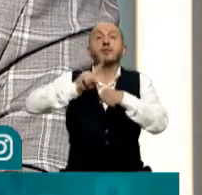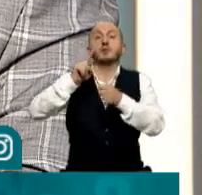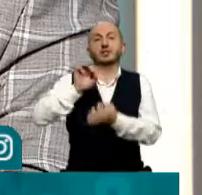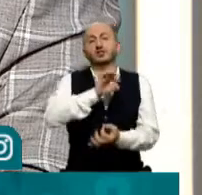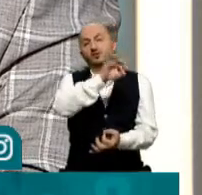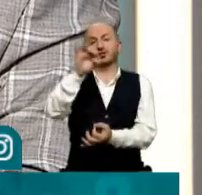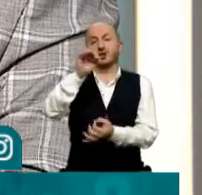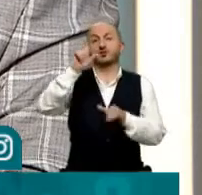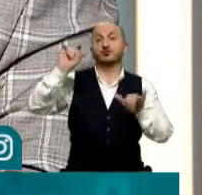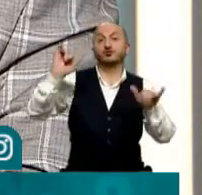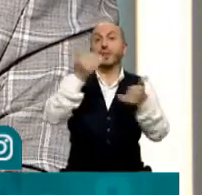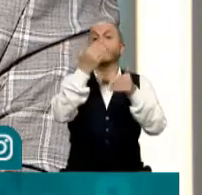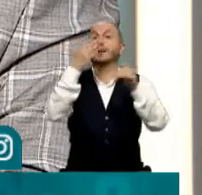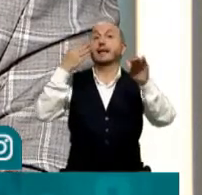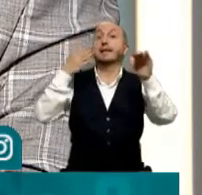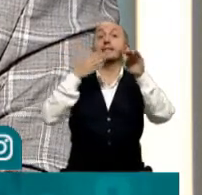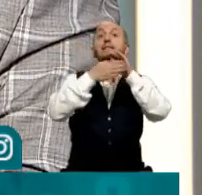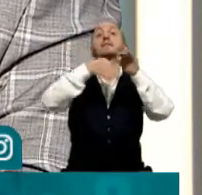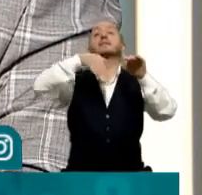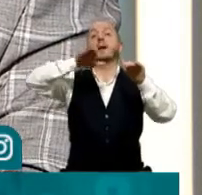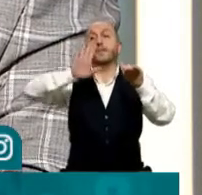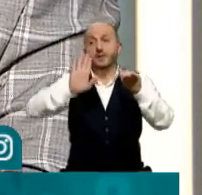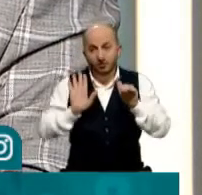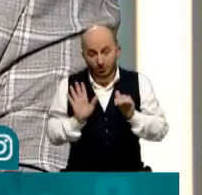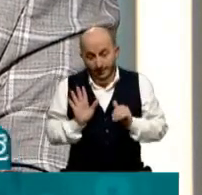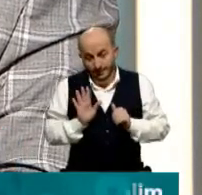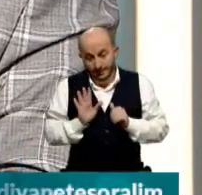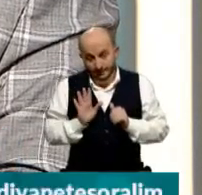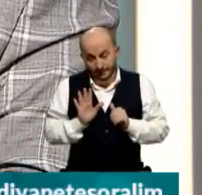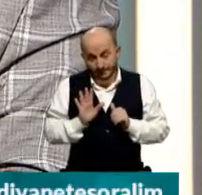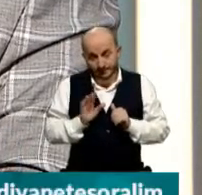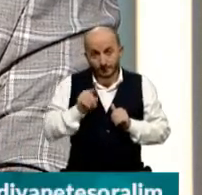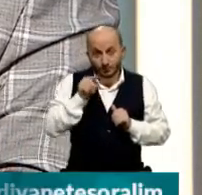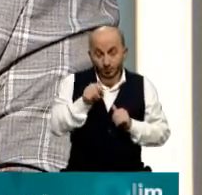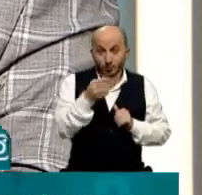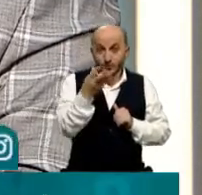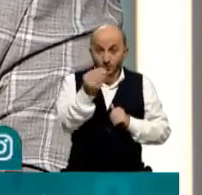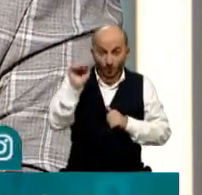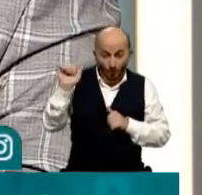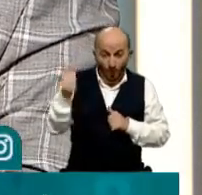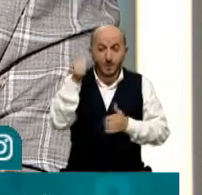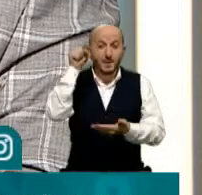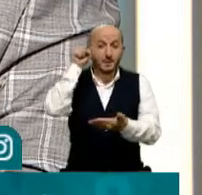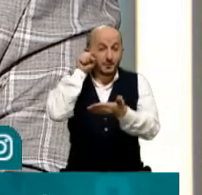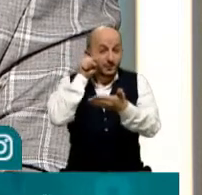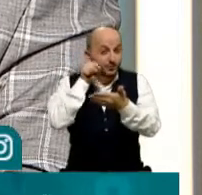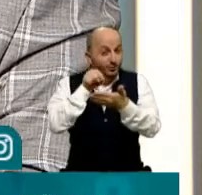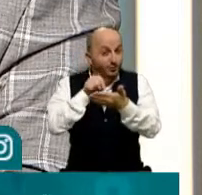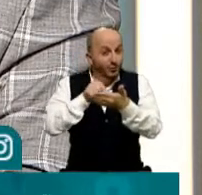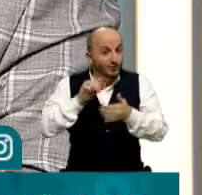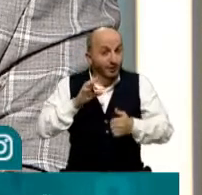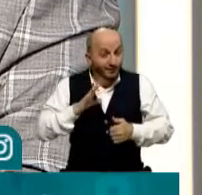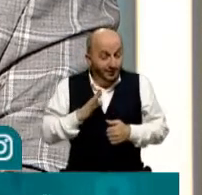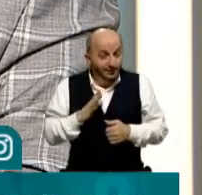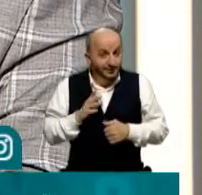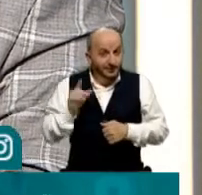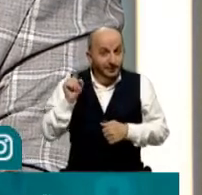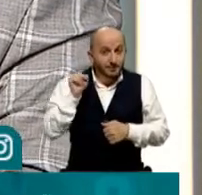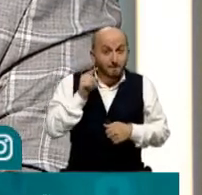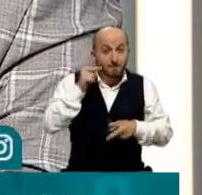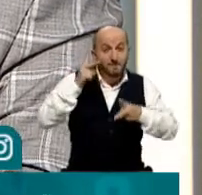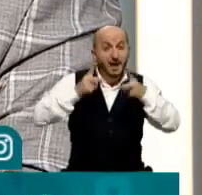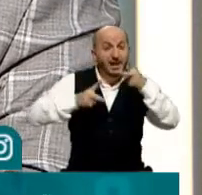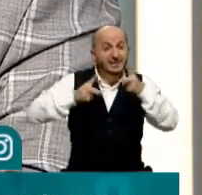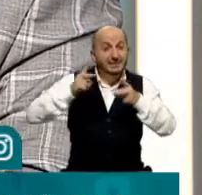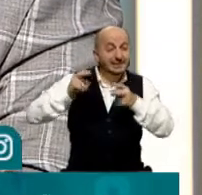ise cennete giremeyeceklerdir. Burada çok önemli bir nokta var. O da şudur.